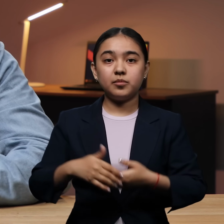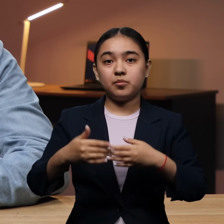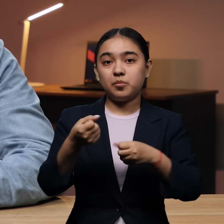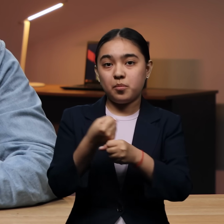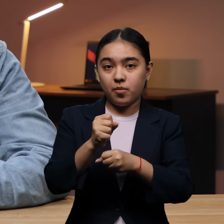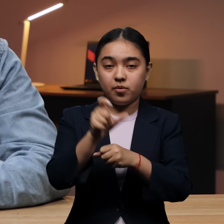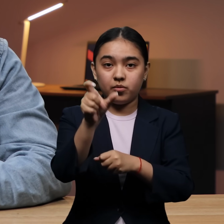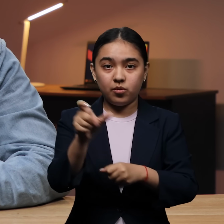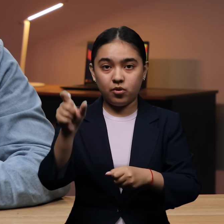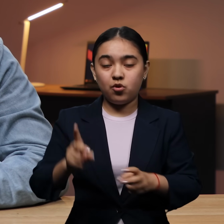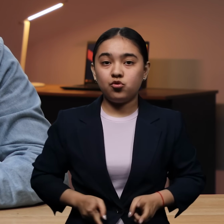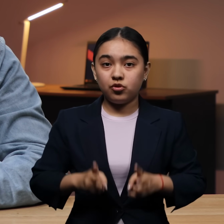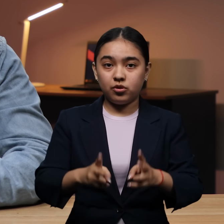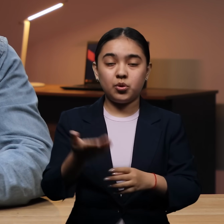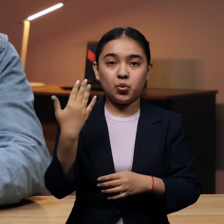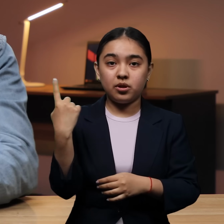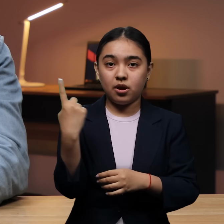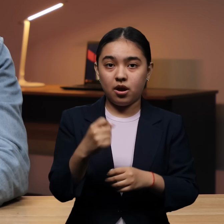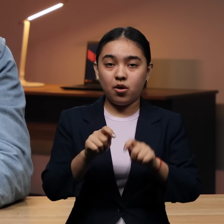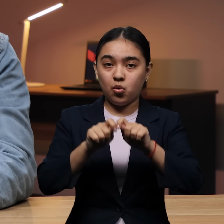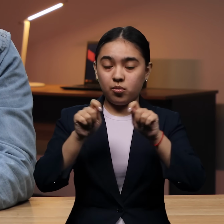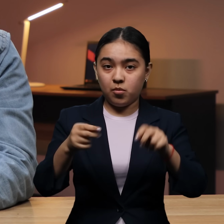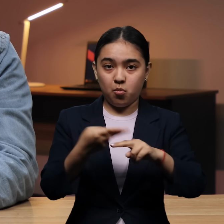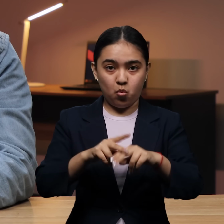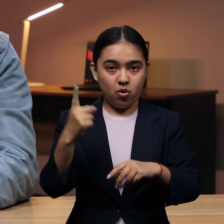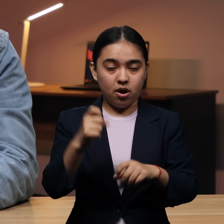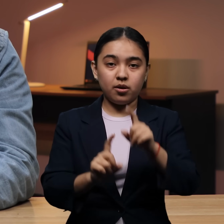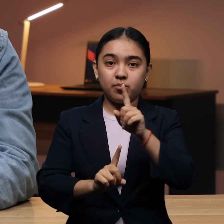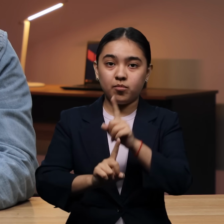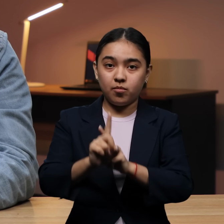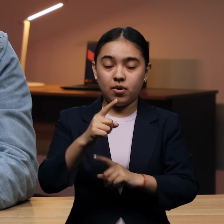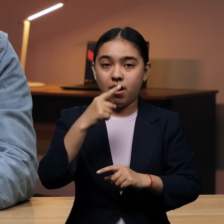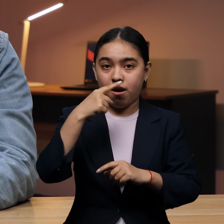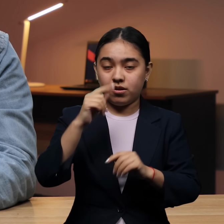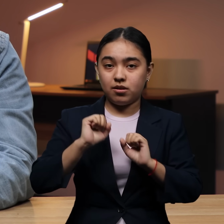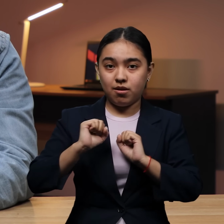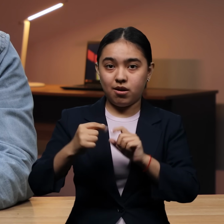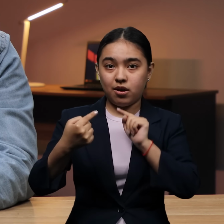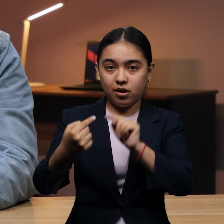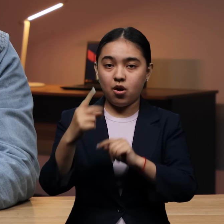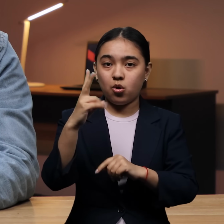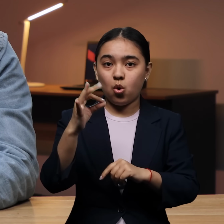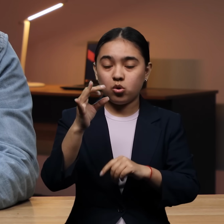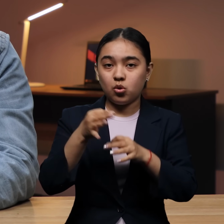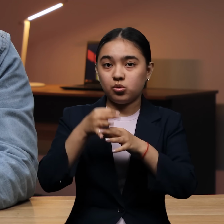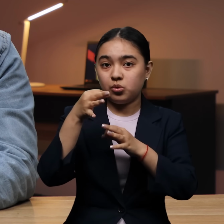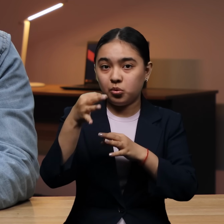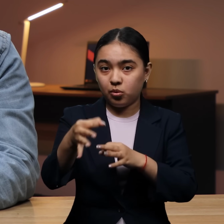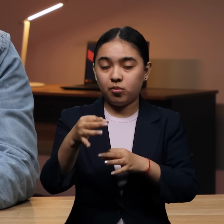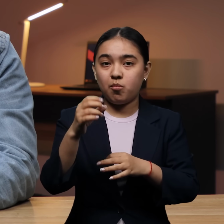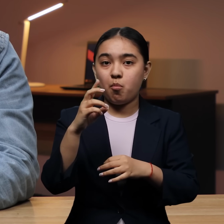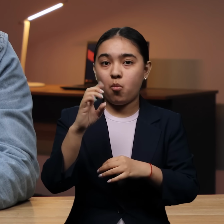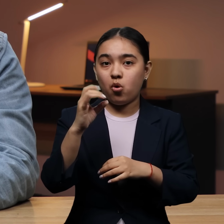Pedofil amaldorlar jinoyati o'tgan hafta ochilganini inobatga olsak, bu haftaning bosh antiqahramoni nomini Koson tumani hokimi